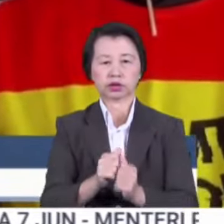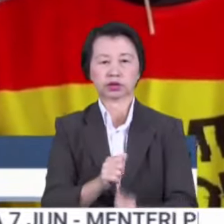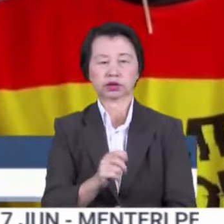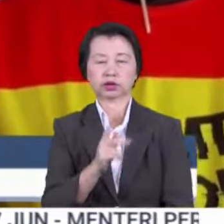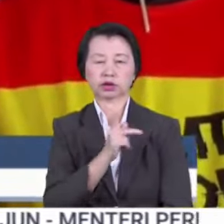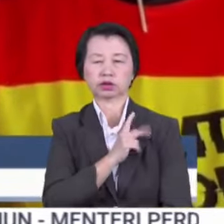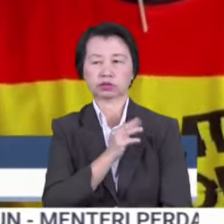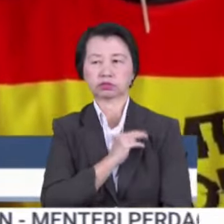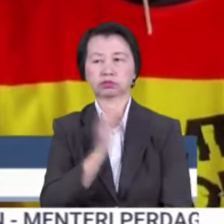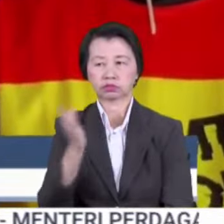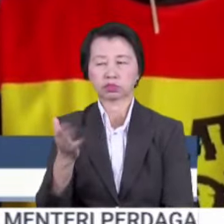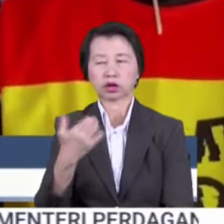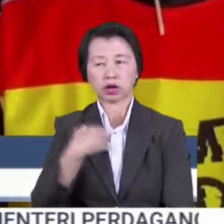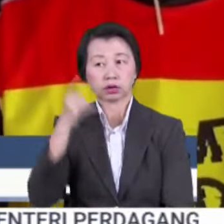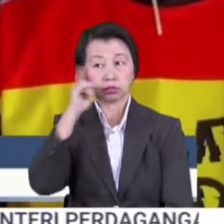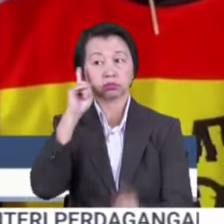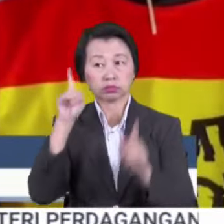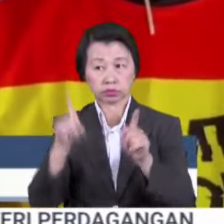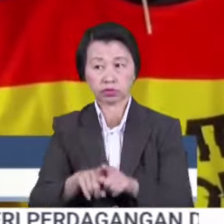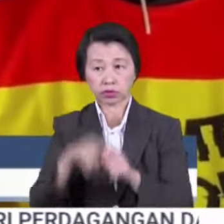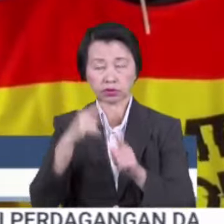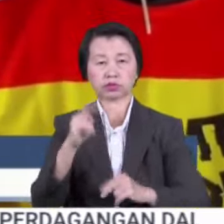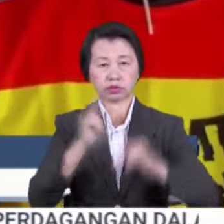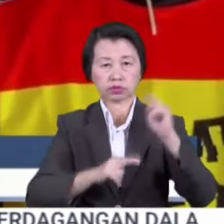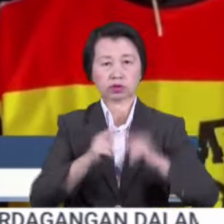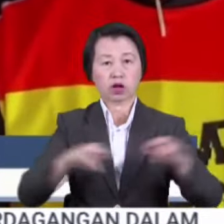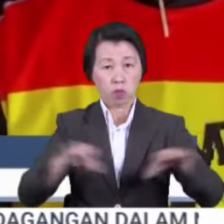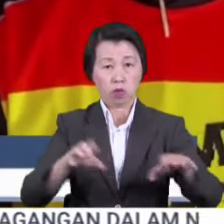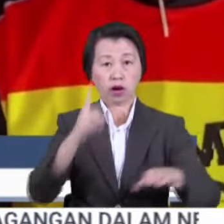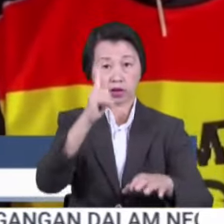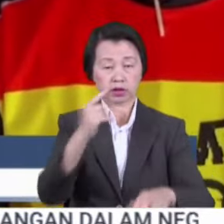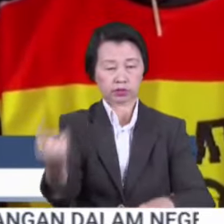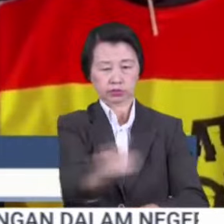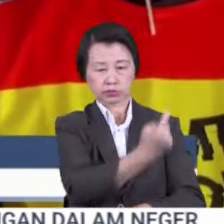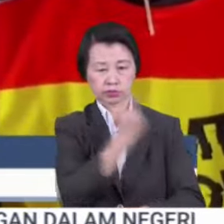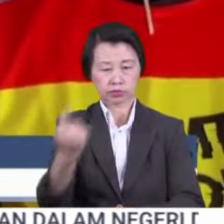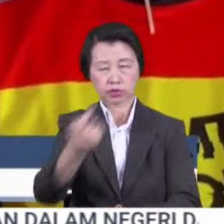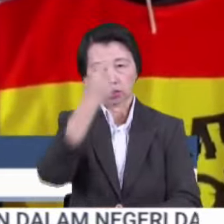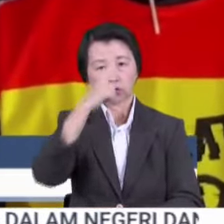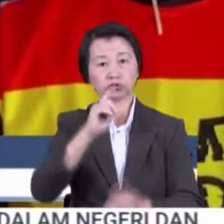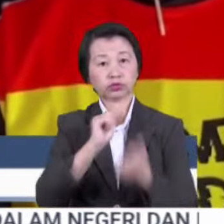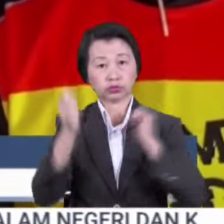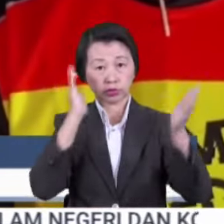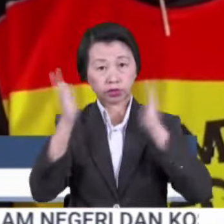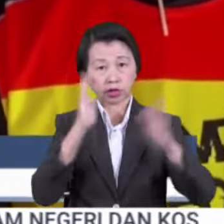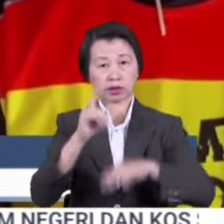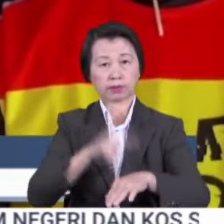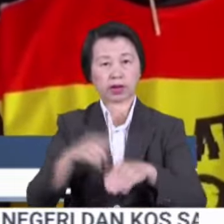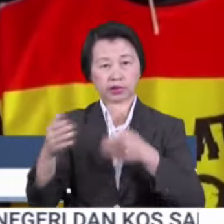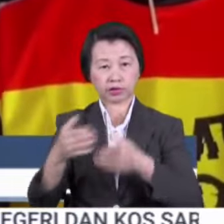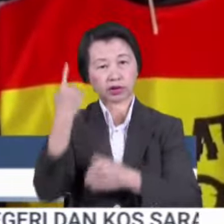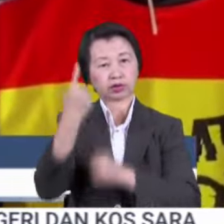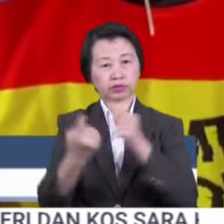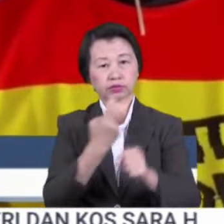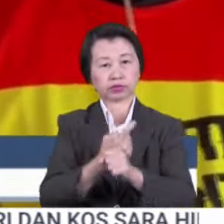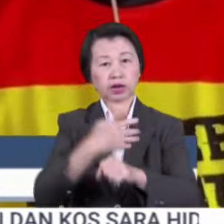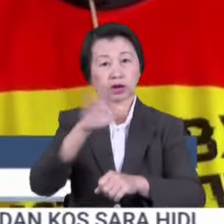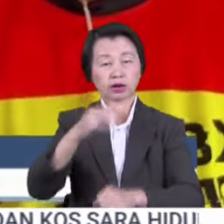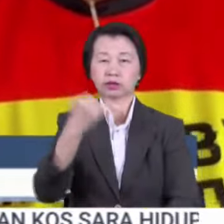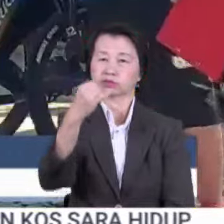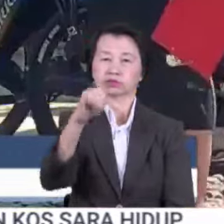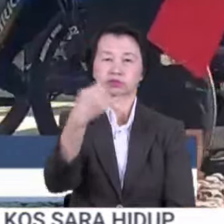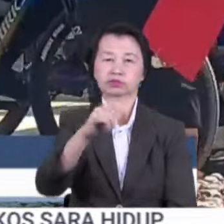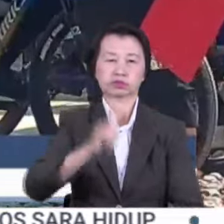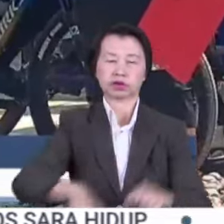beliau ada persetujuan untuk membina satu tapi untuk semua memang dalam masa sesingkat ini 1 tahun lebih tak dapat kita